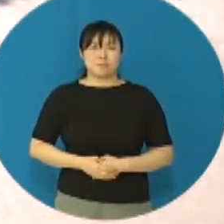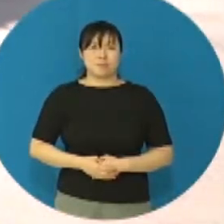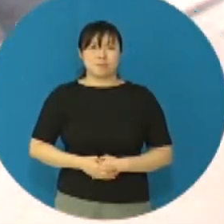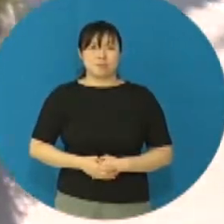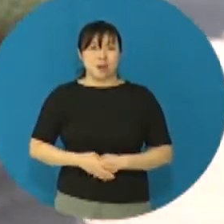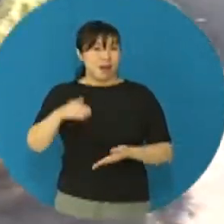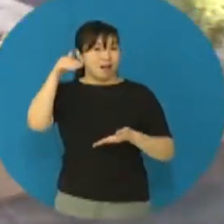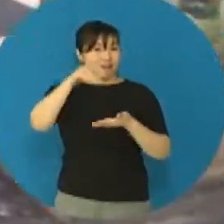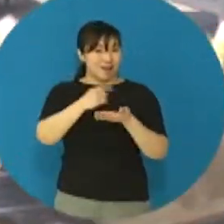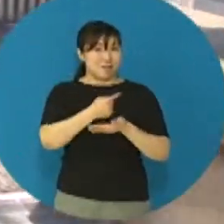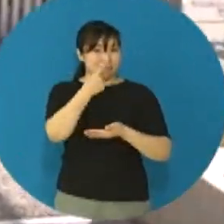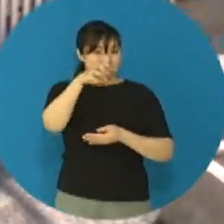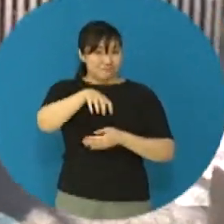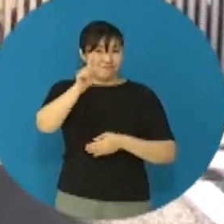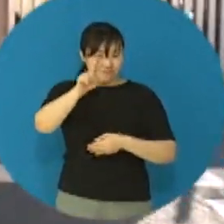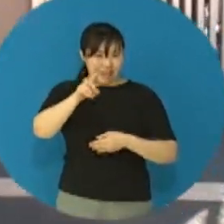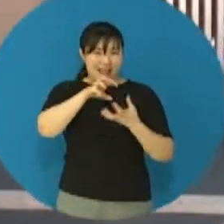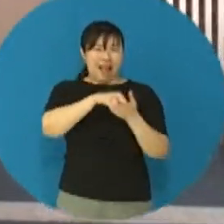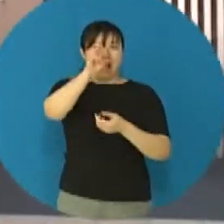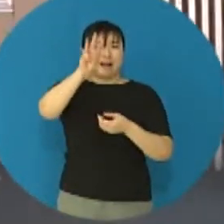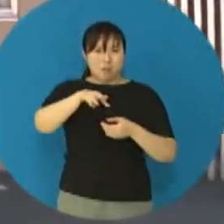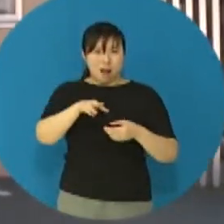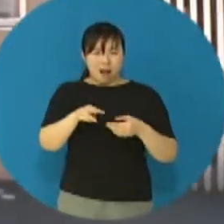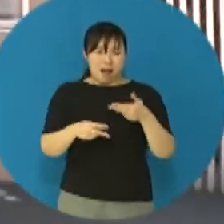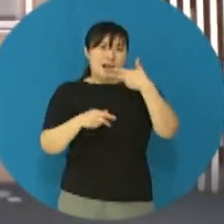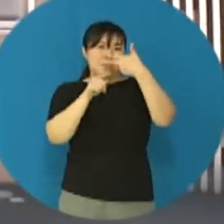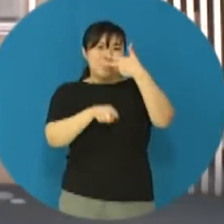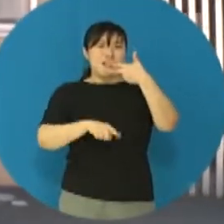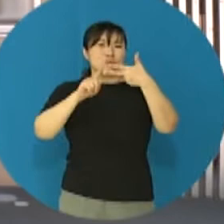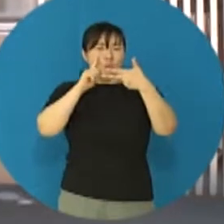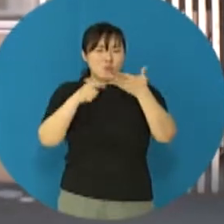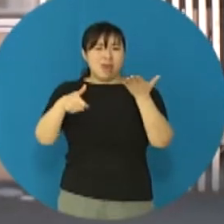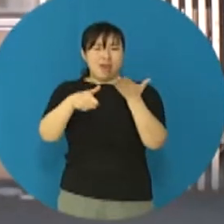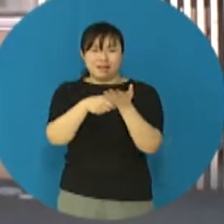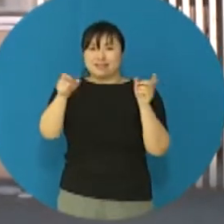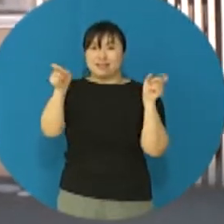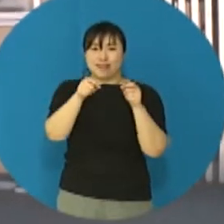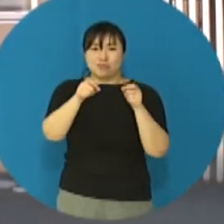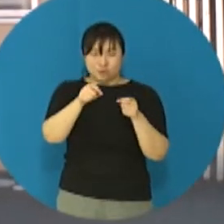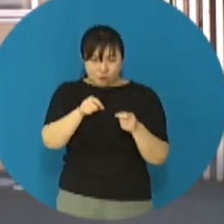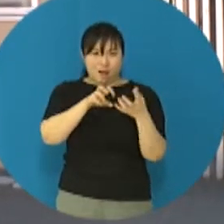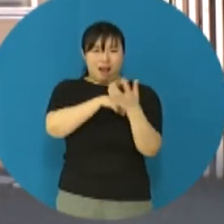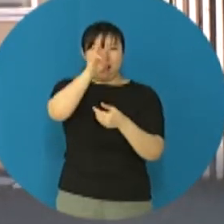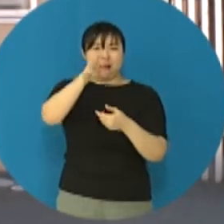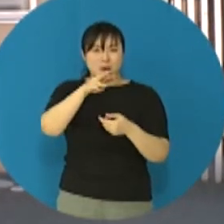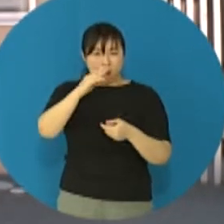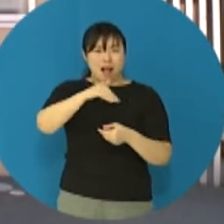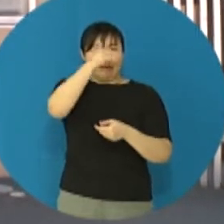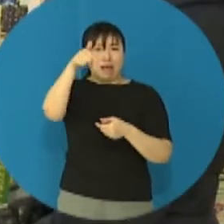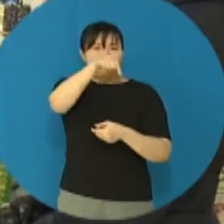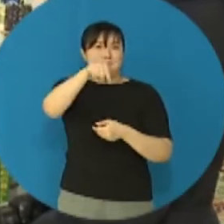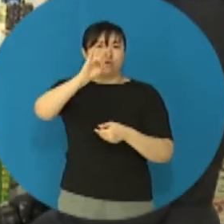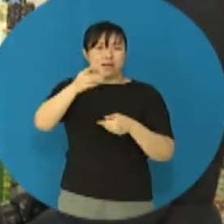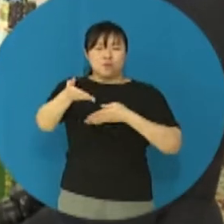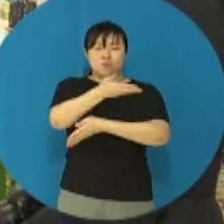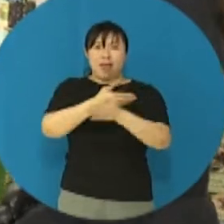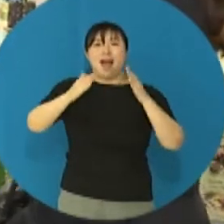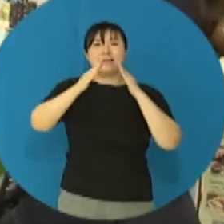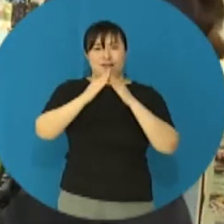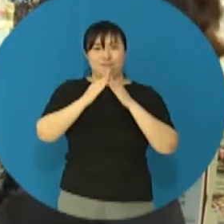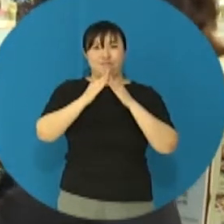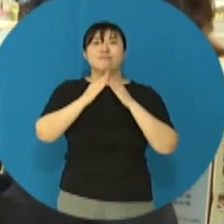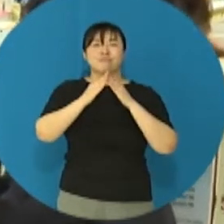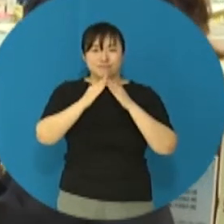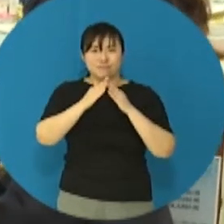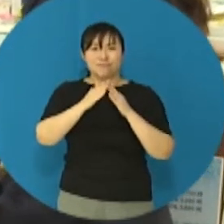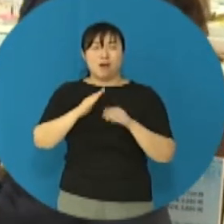最後にやってきたのは荒川7丁目停留場近くの荒川山吹ふれあい館。屋上にとっておき